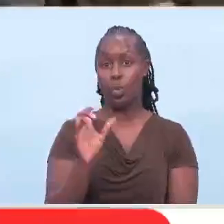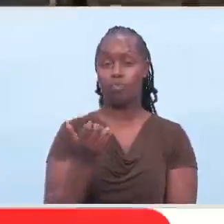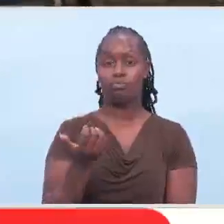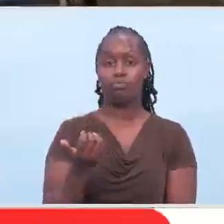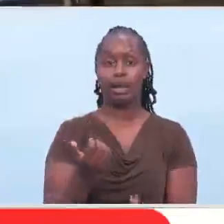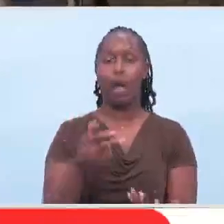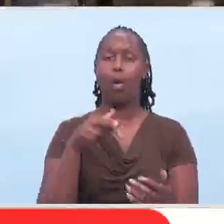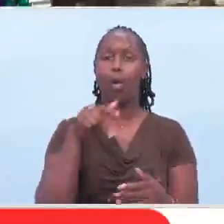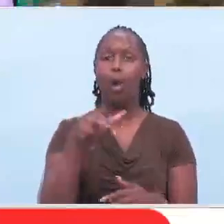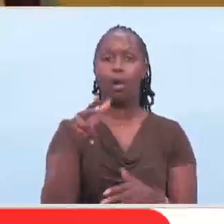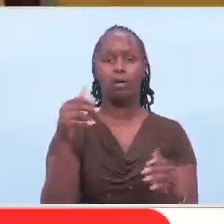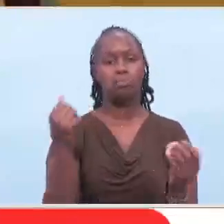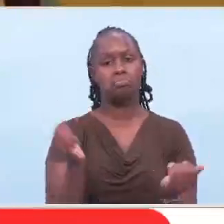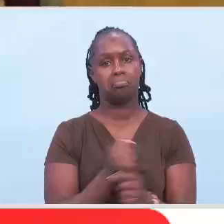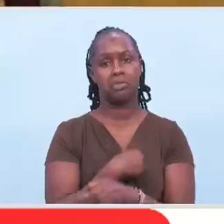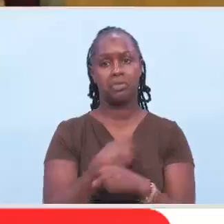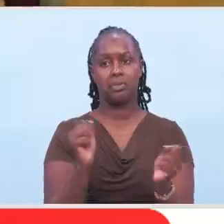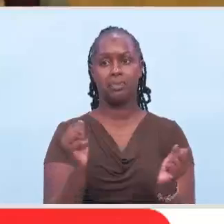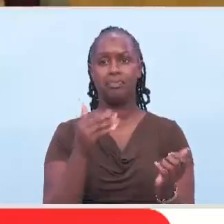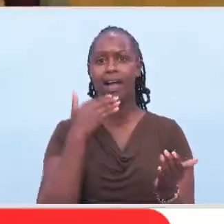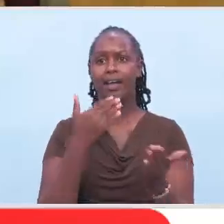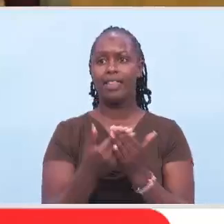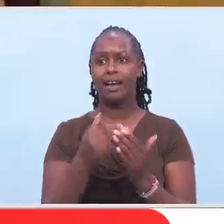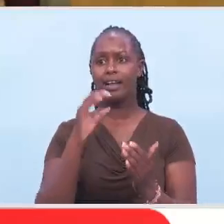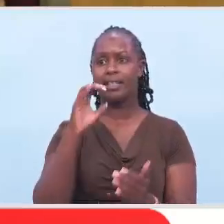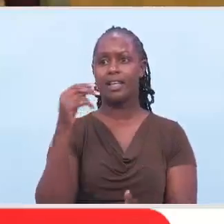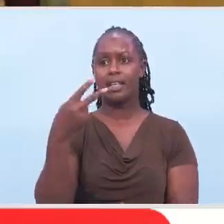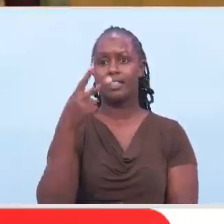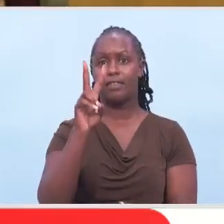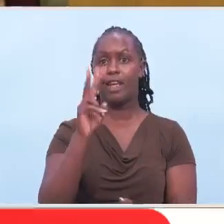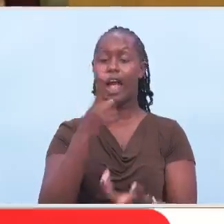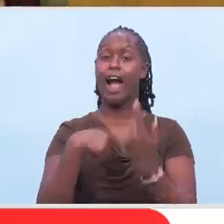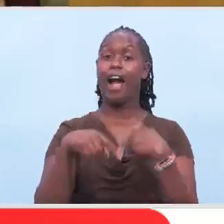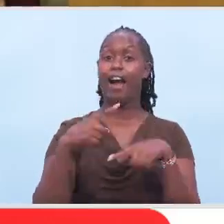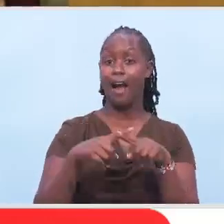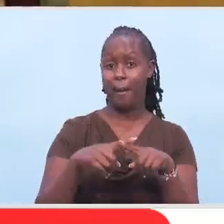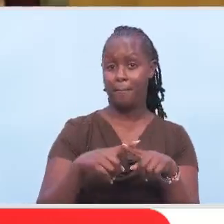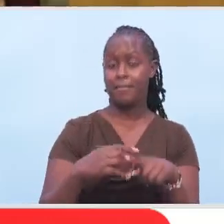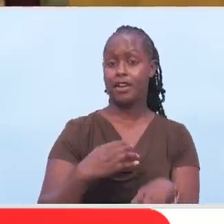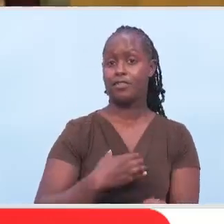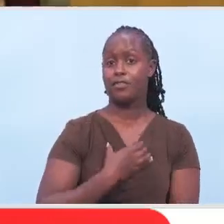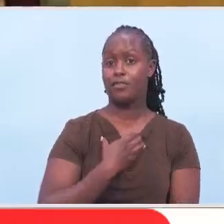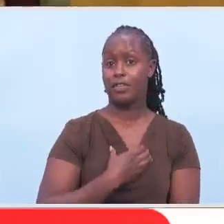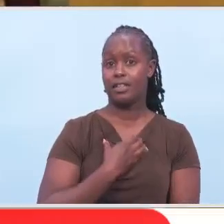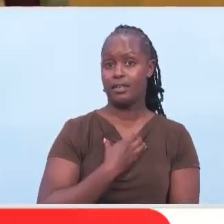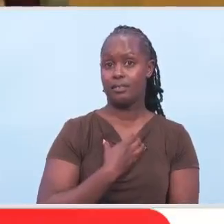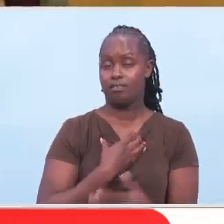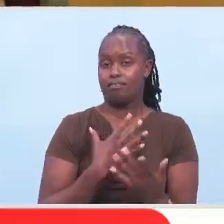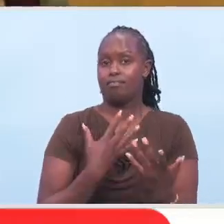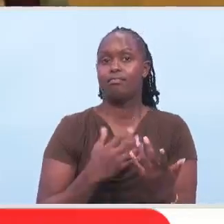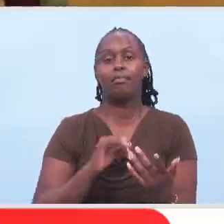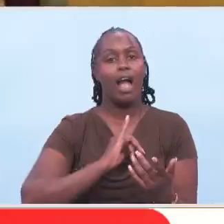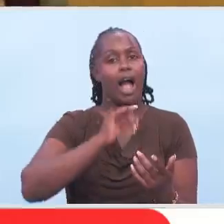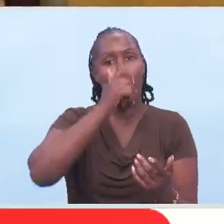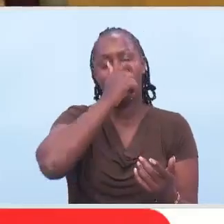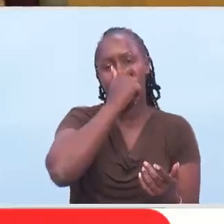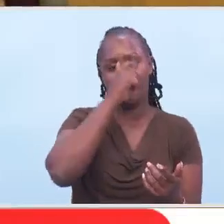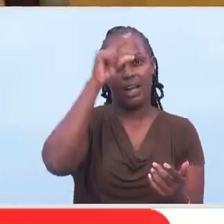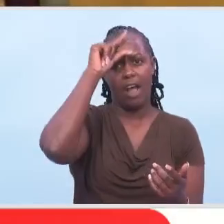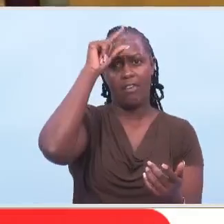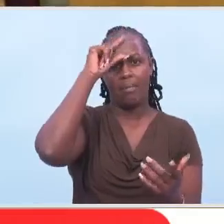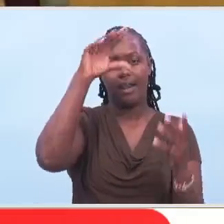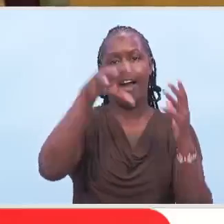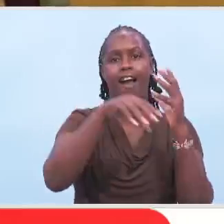Nashukuru DStv wakikuja kuniona. Angalau serikali waongezee mapato ya